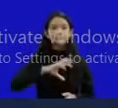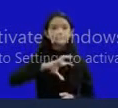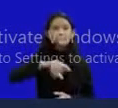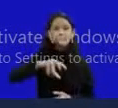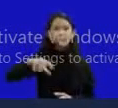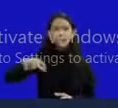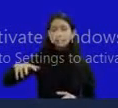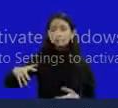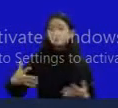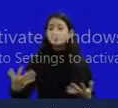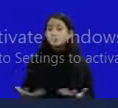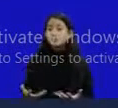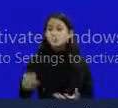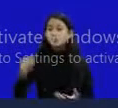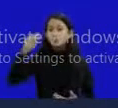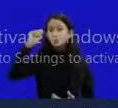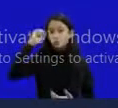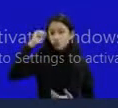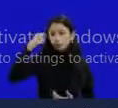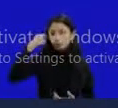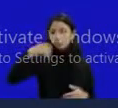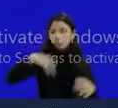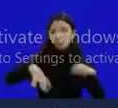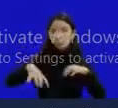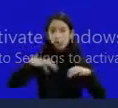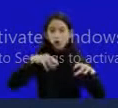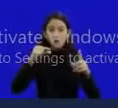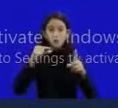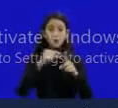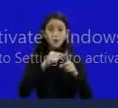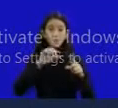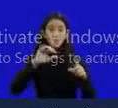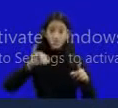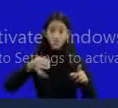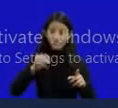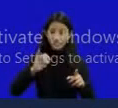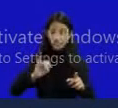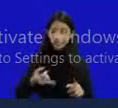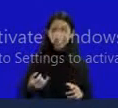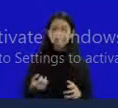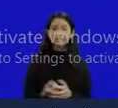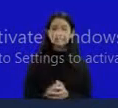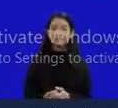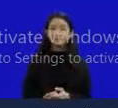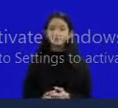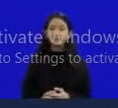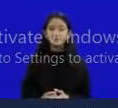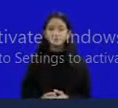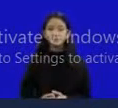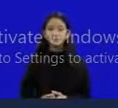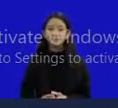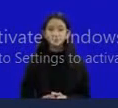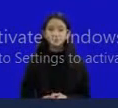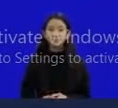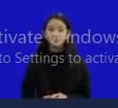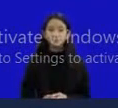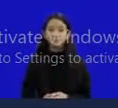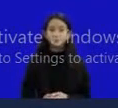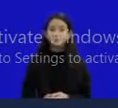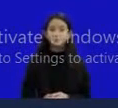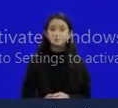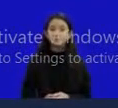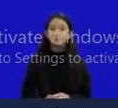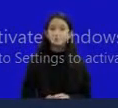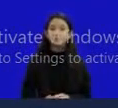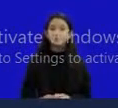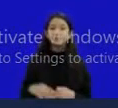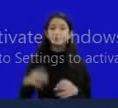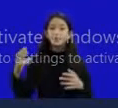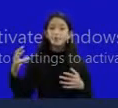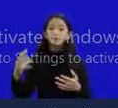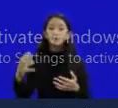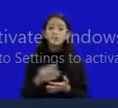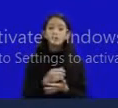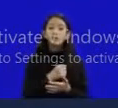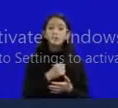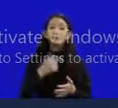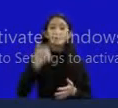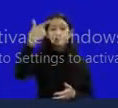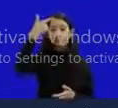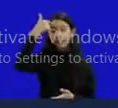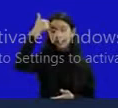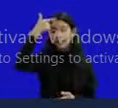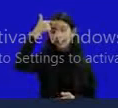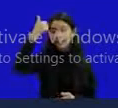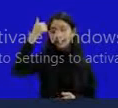daerah-daerah dimana semakin sulit melakukan pjj Kesenjangan antara pencapaian pembelajaran